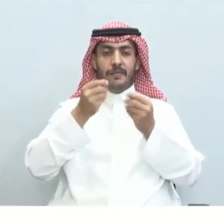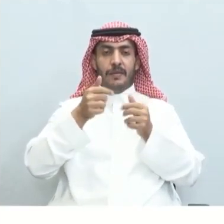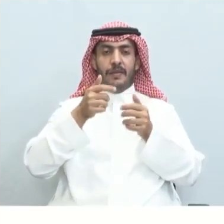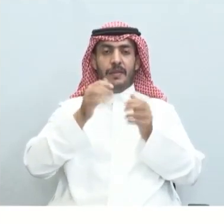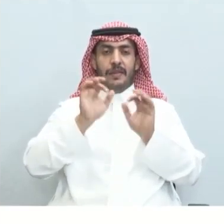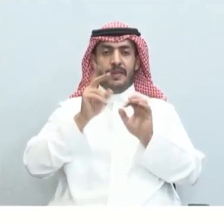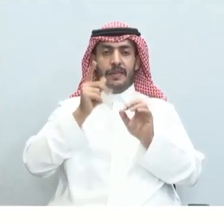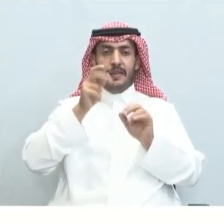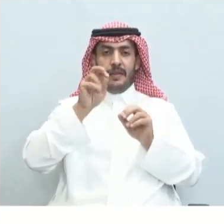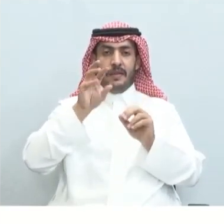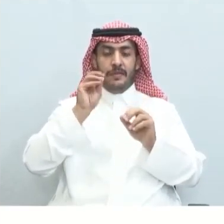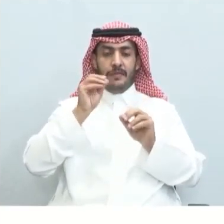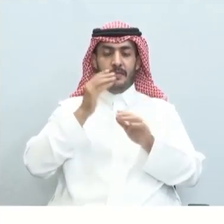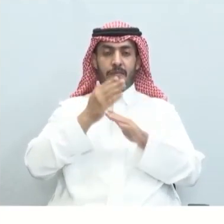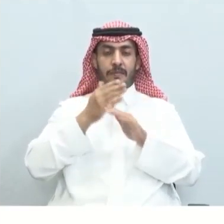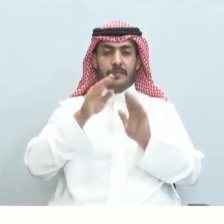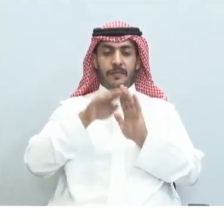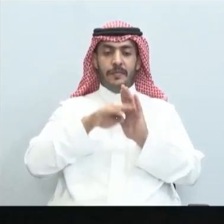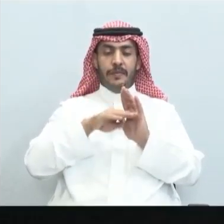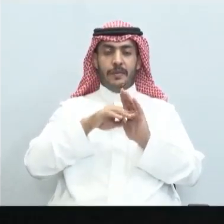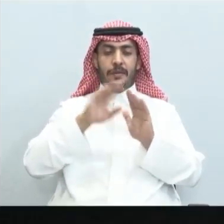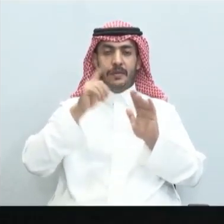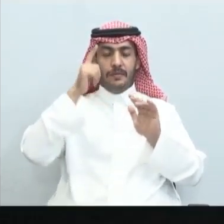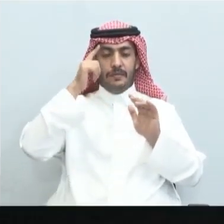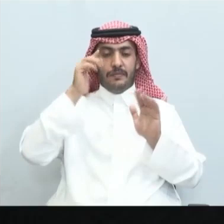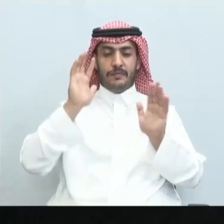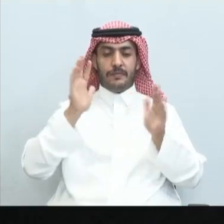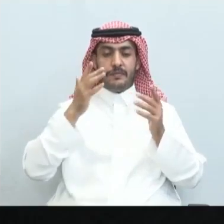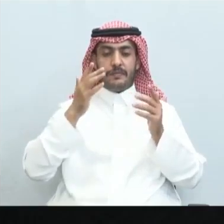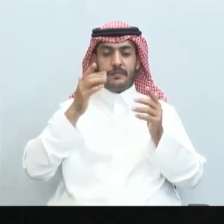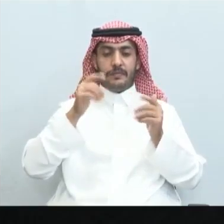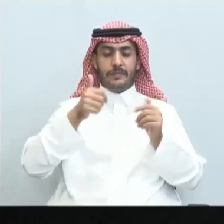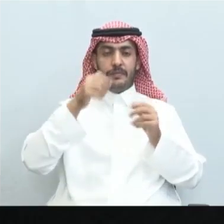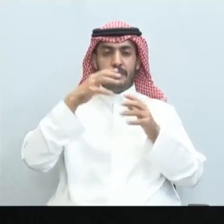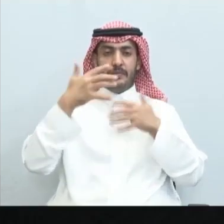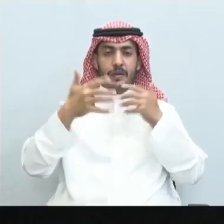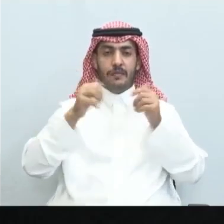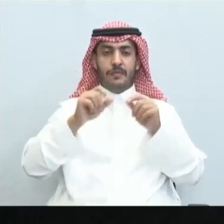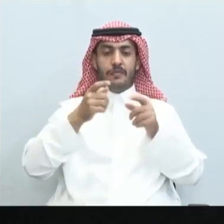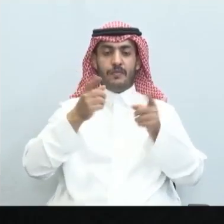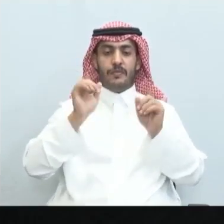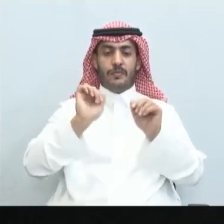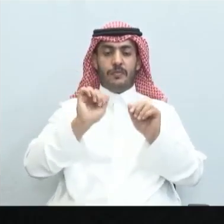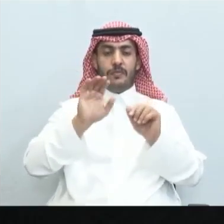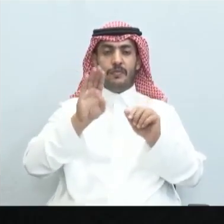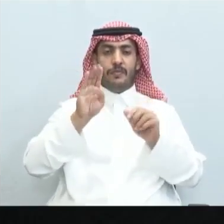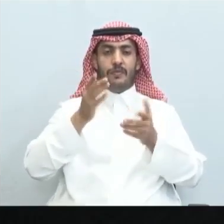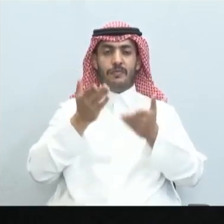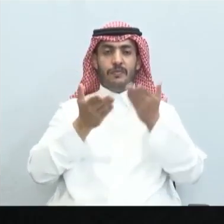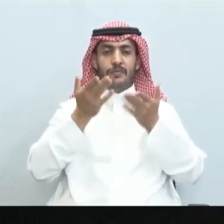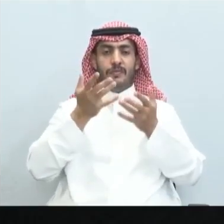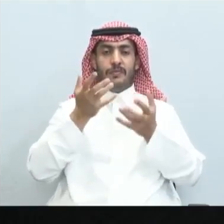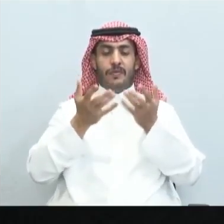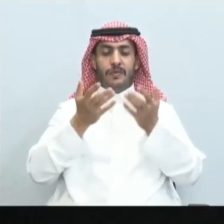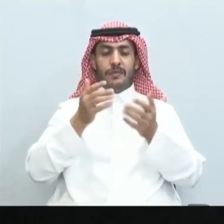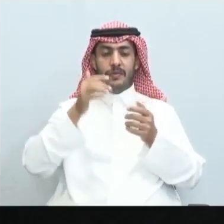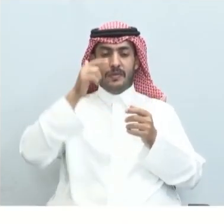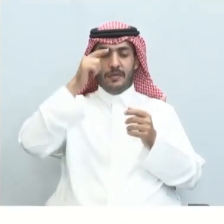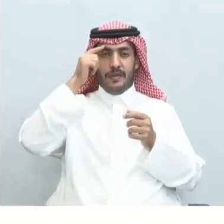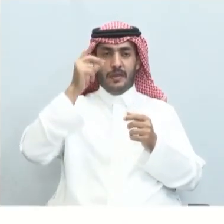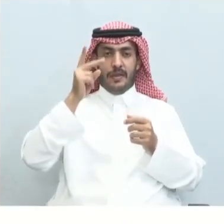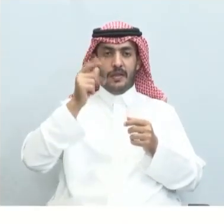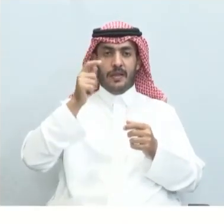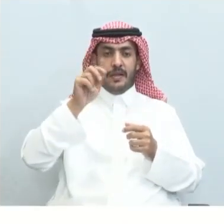والطاقه والماده اي شيء يشغل حيز وله كتله اما